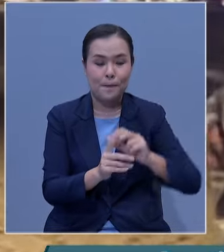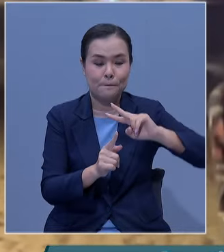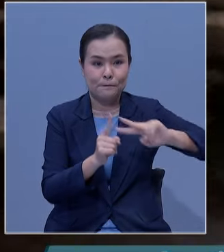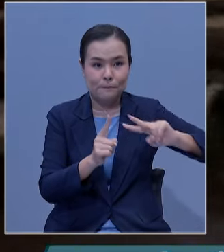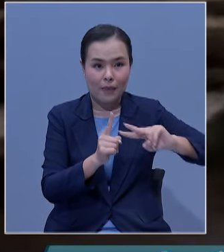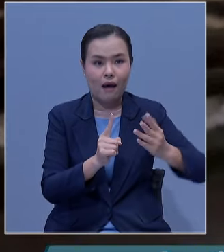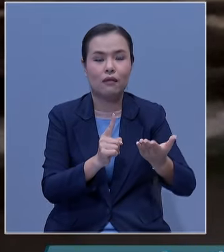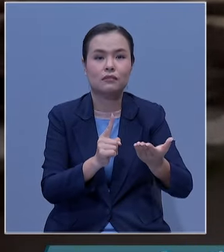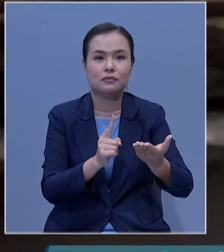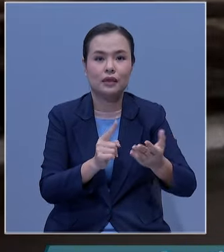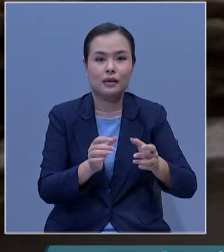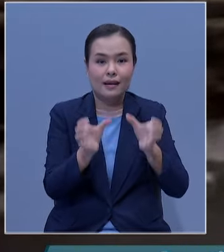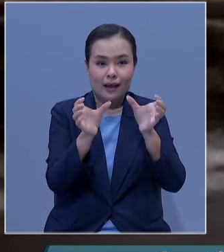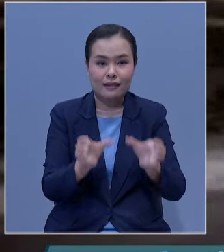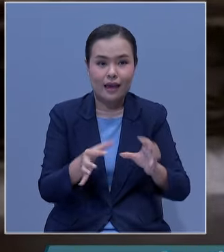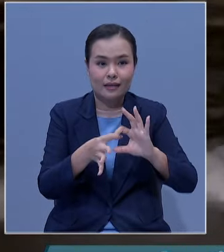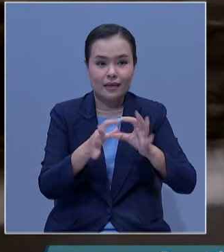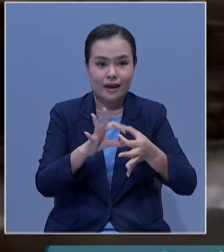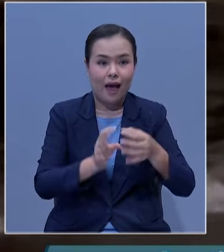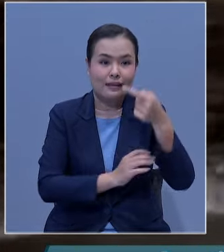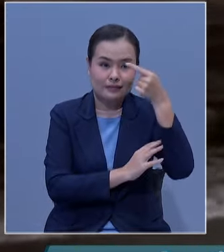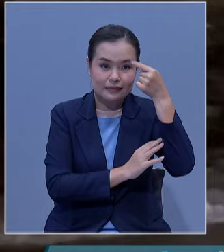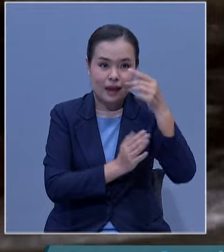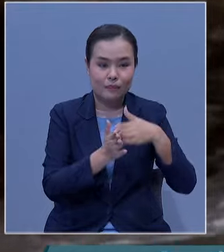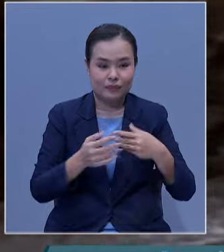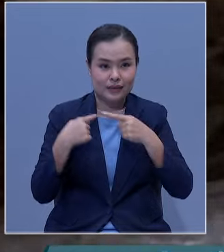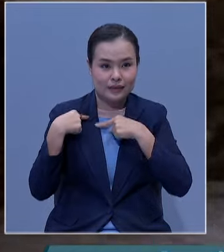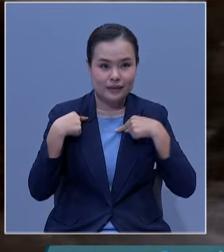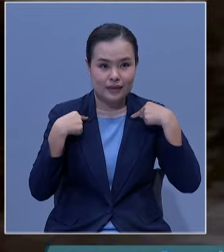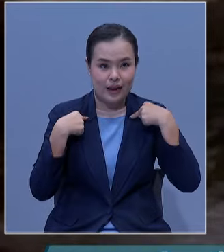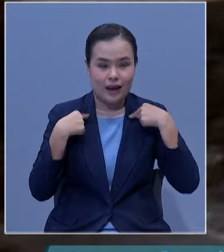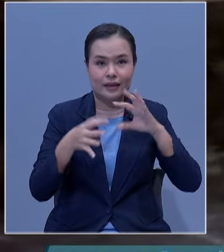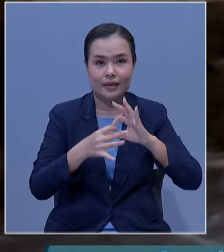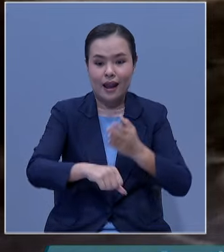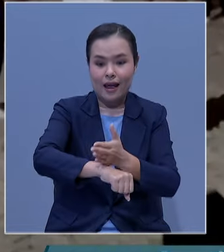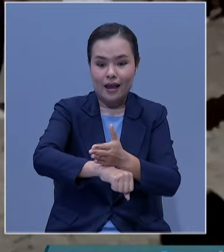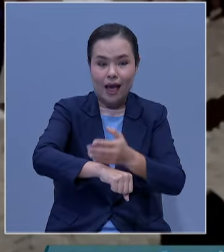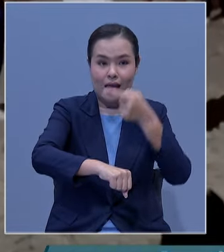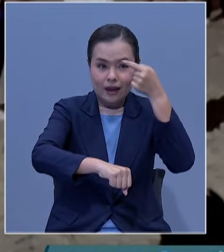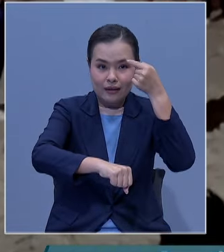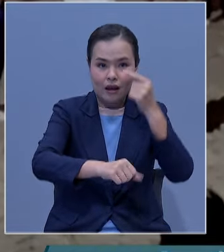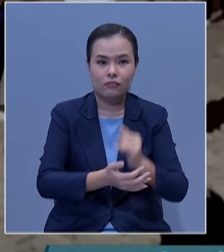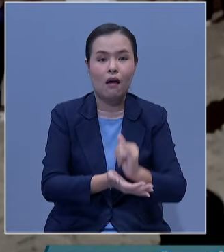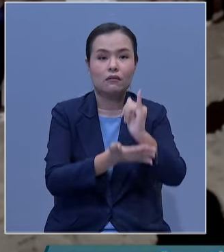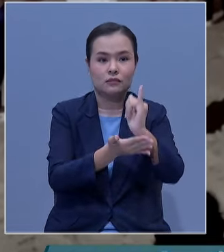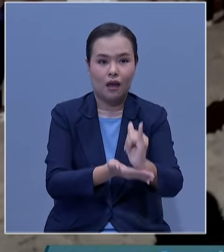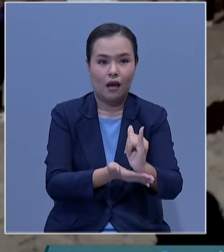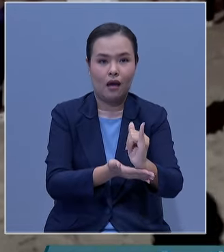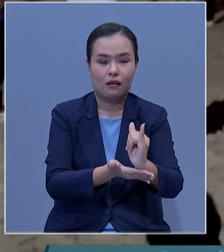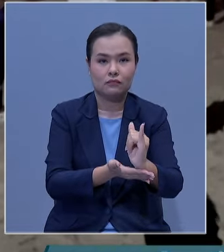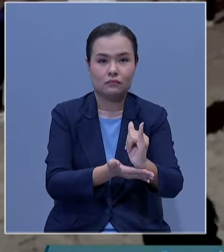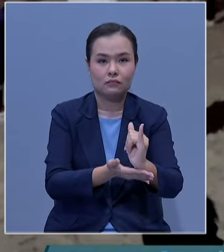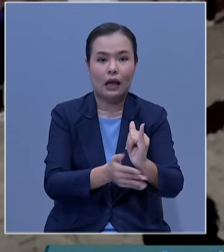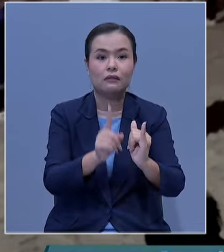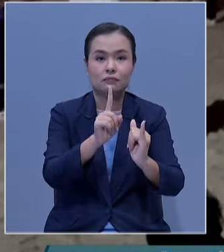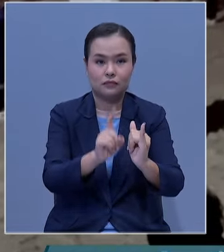ะคะสภาพก็คือสวมกางเกงกีฬาขาสั้นสีดำเสื้อยืดคอกลมกีฬาแขนยาวสีดำนอนหงายอยู่บนชายหาดเฉ